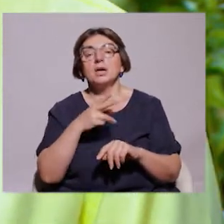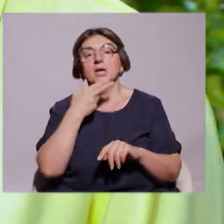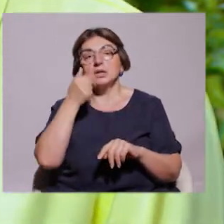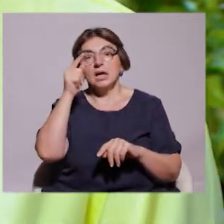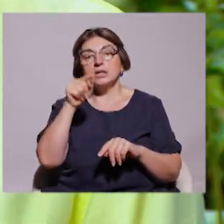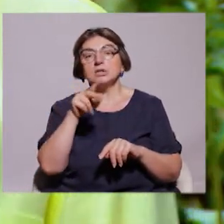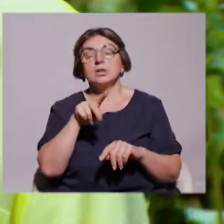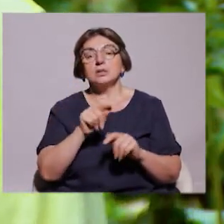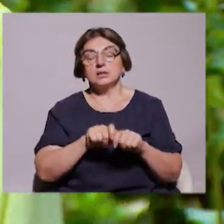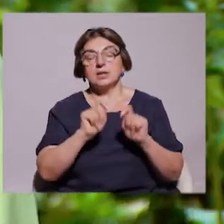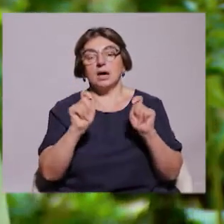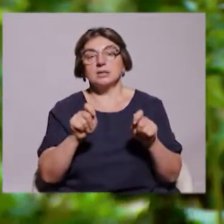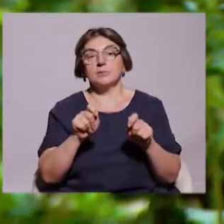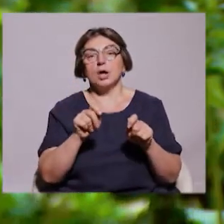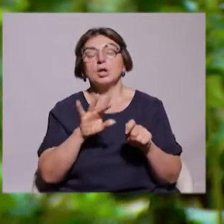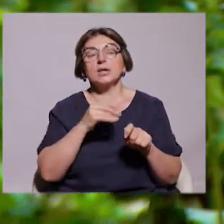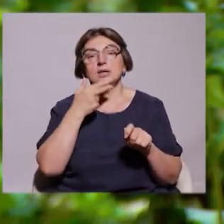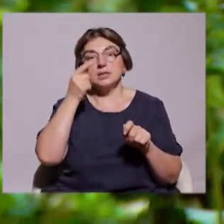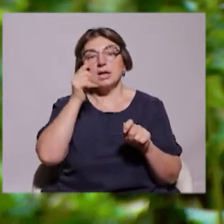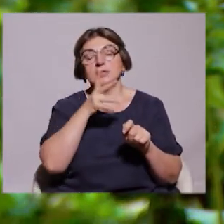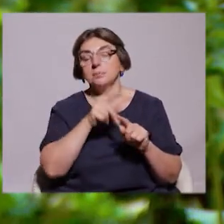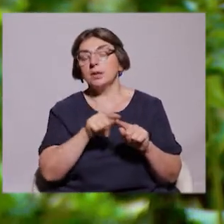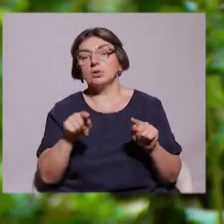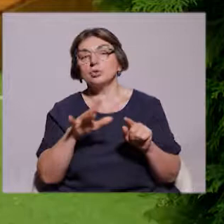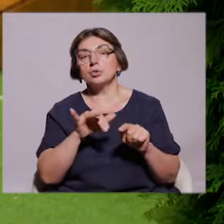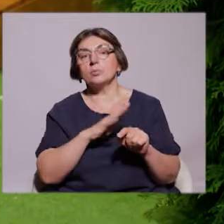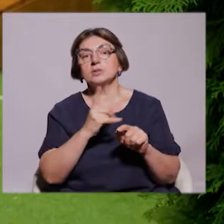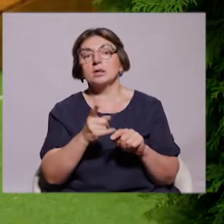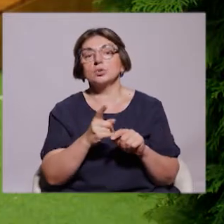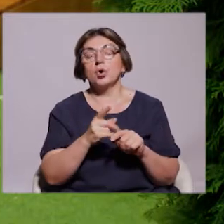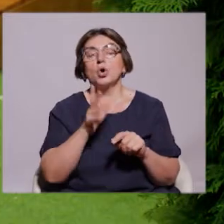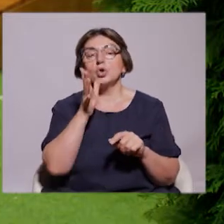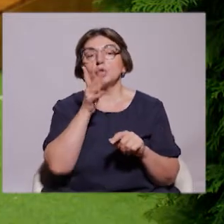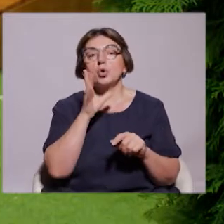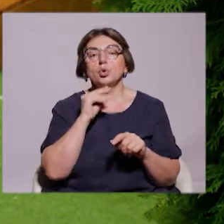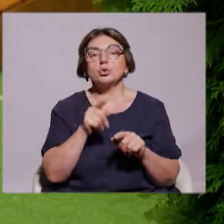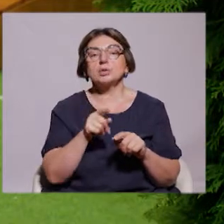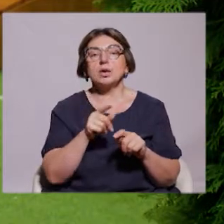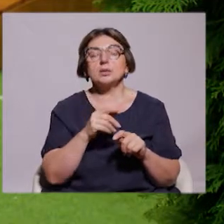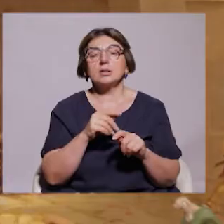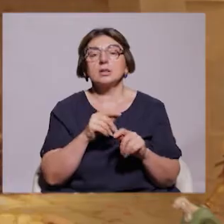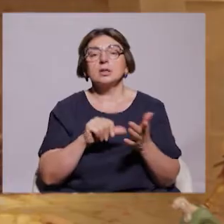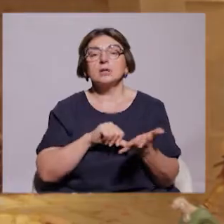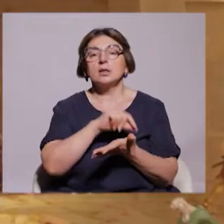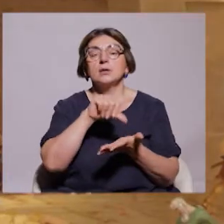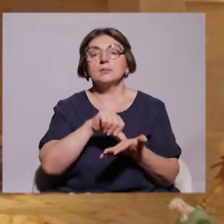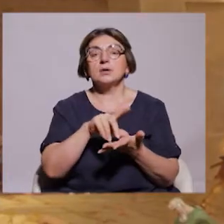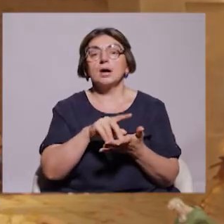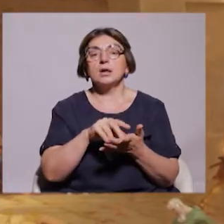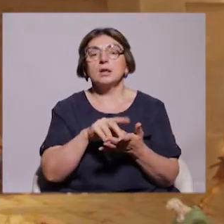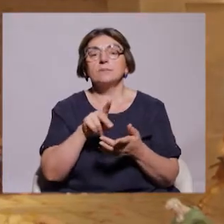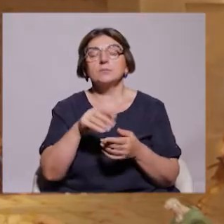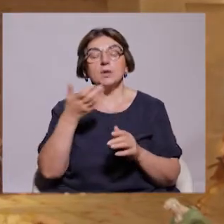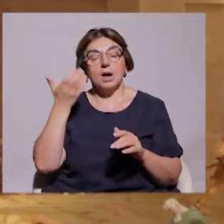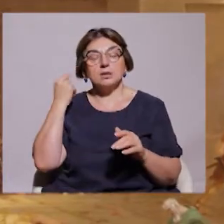იმპერიის დაარსებამდე და რომაული პერიოდი ალბათ თქვენთვის უკვე გასაგებია, ეს არის დრო, როდესაც ასპარეზზე გამოდის რომის იმპერია ვიდრე